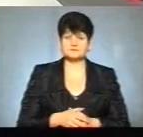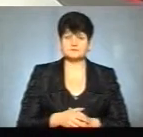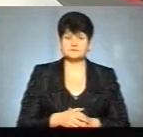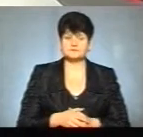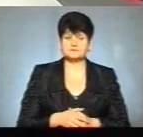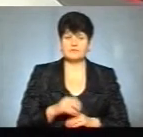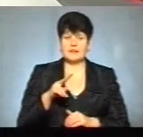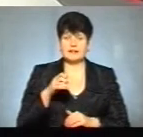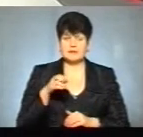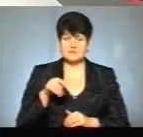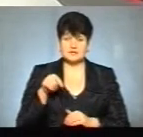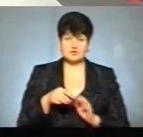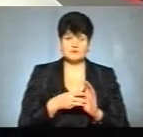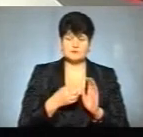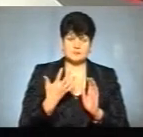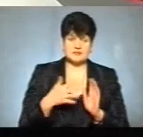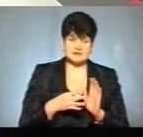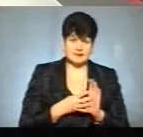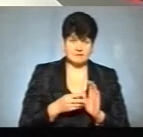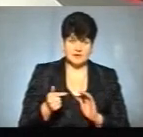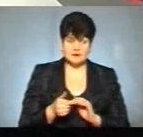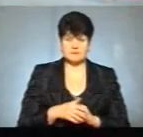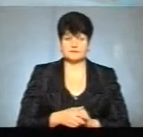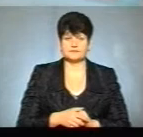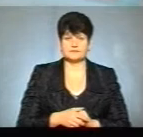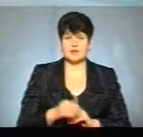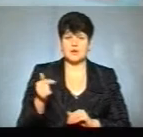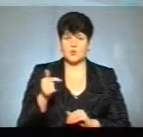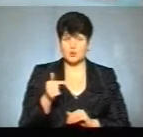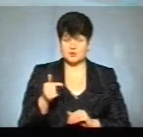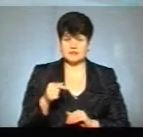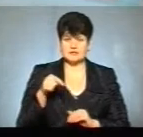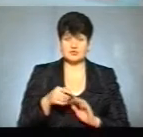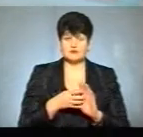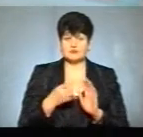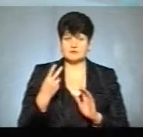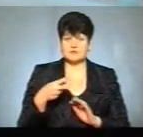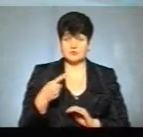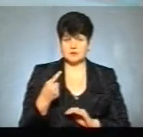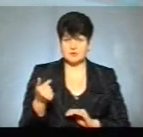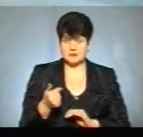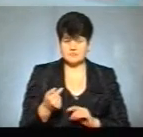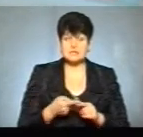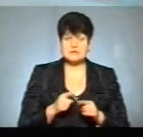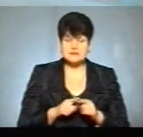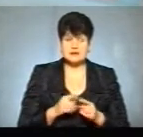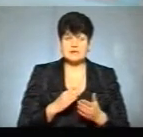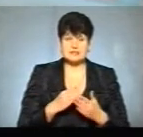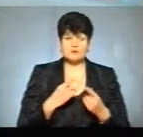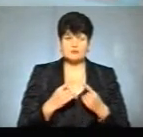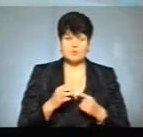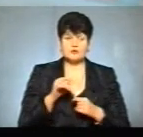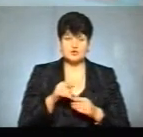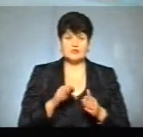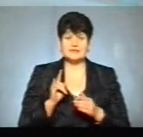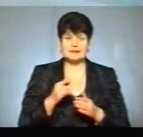гривень, з липня 1859 гривень і з грудня 1921 гривня. Це мова йде про, якщо дитина до